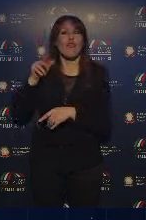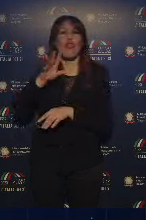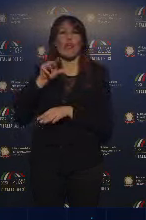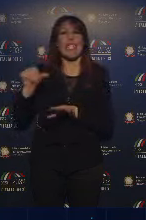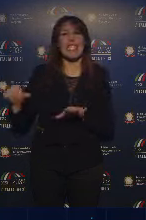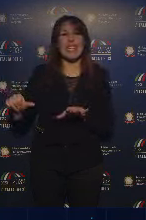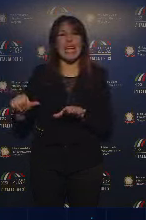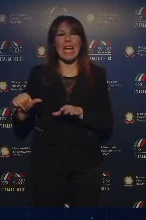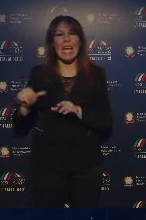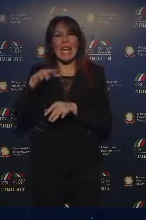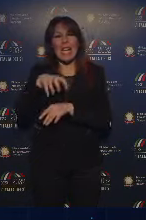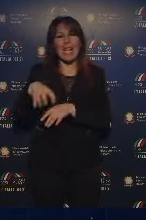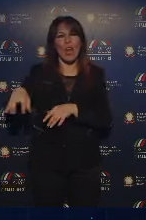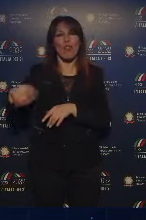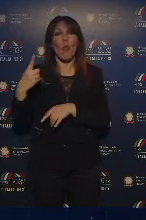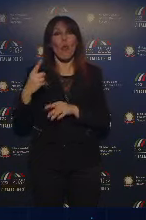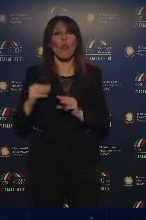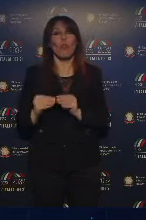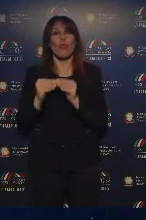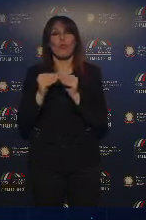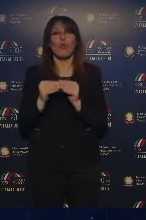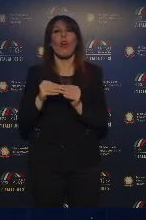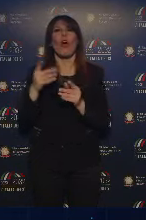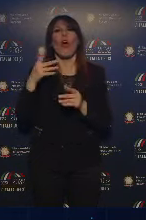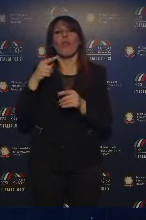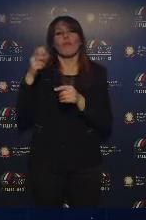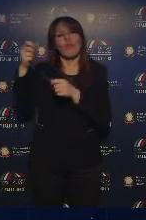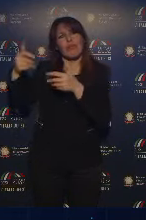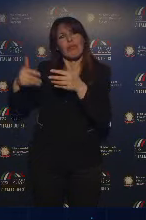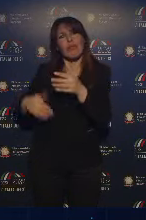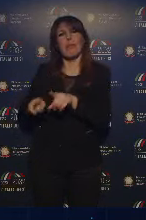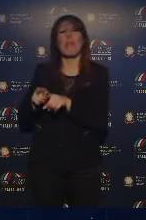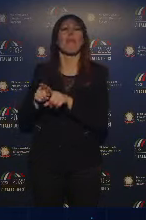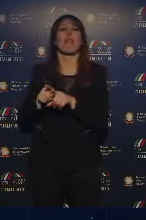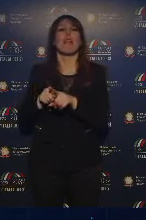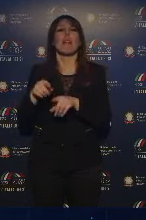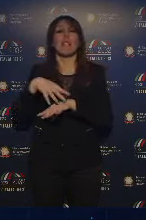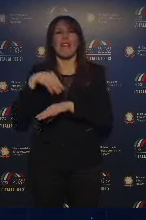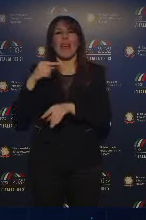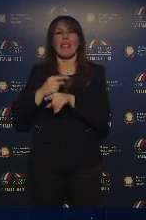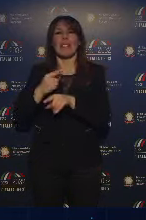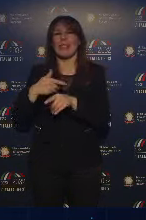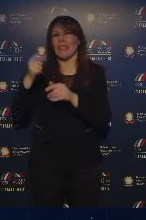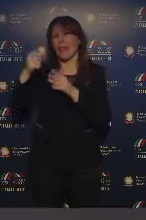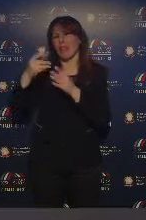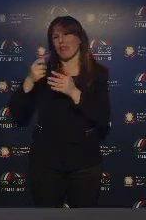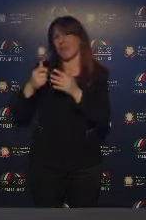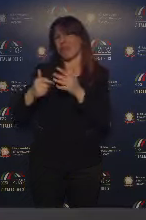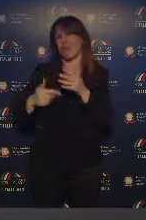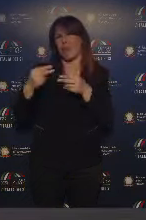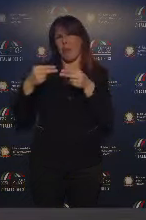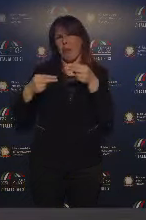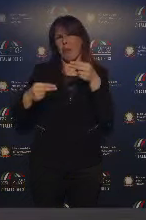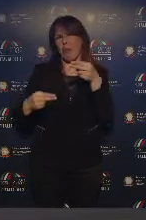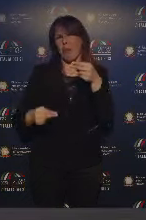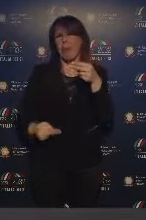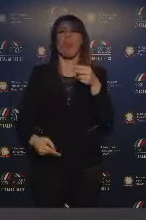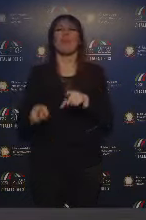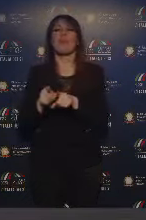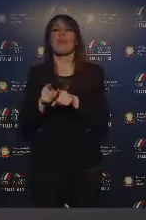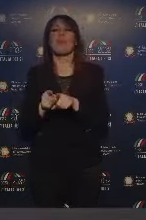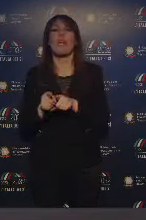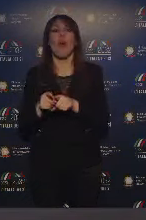costruzione Ucraina UK Spagna Repubblica Ceca Svezia Slovacchia Belgio Finlandia Ungheria Svizzera Romania Bulgaria Slovenia